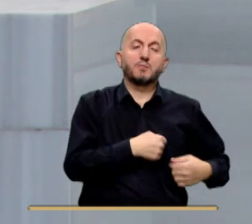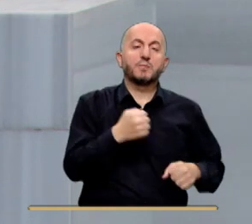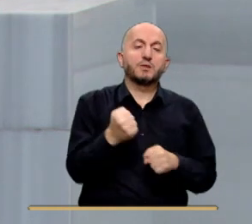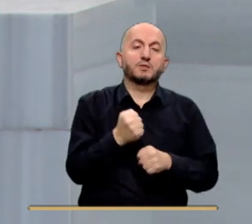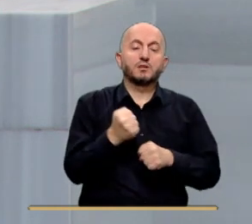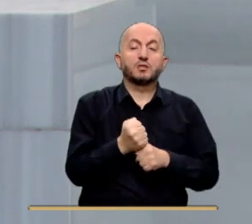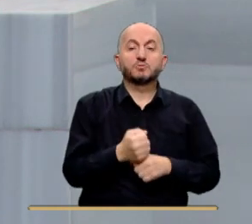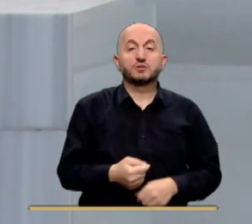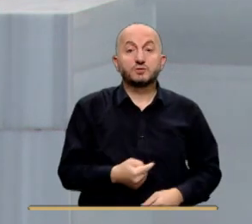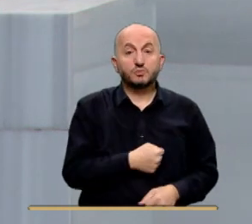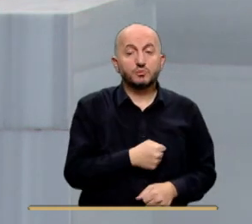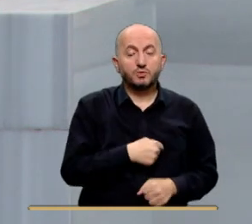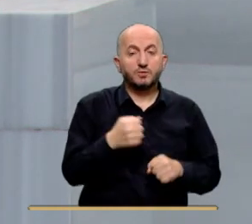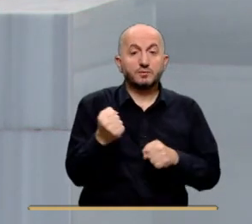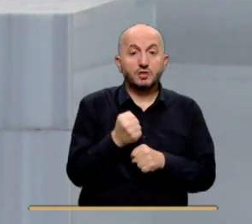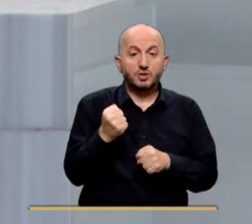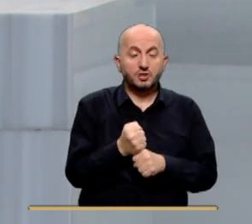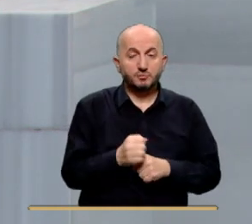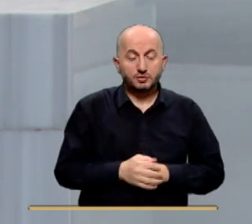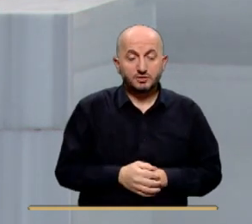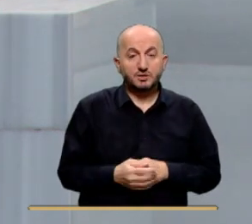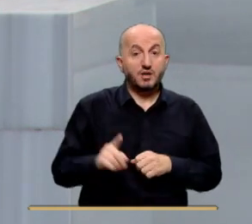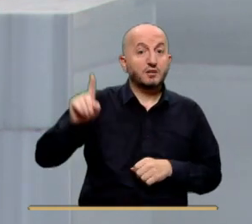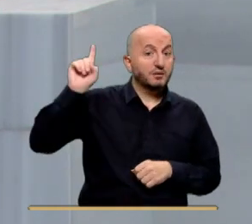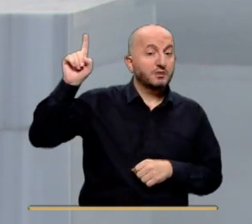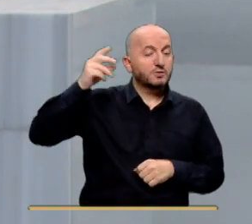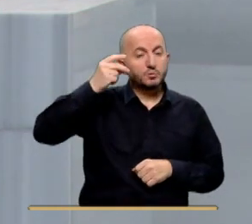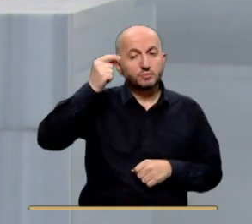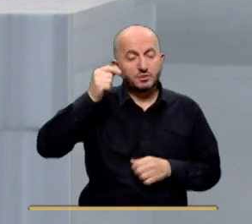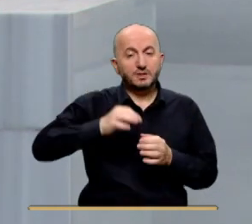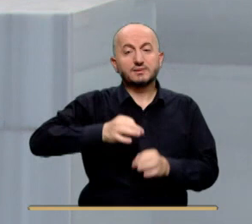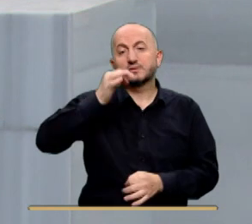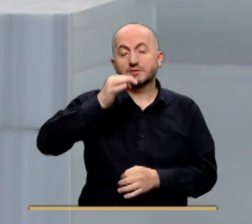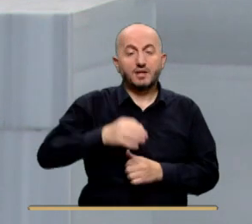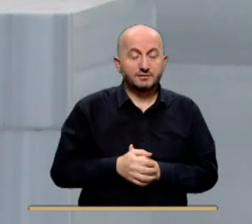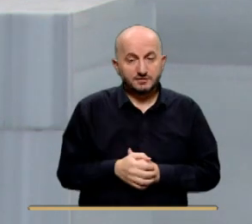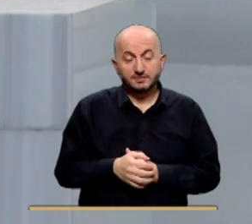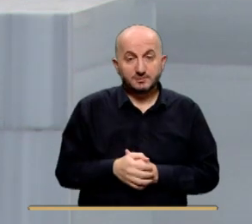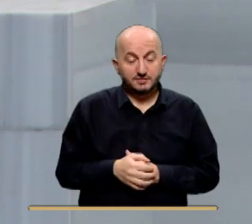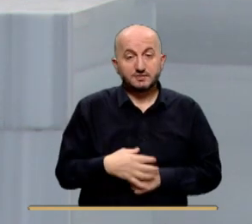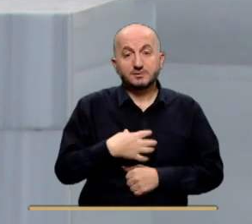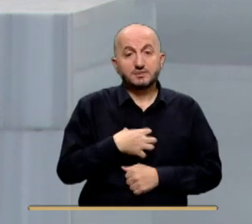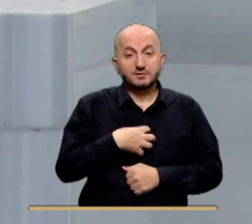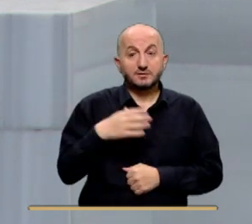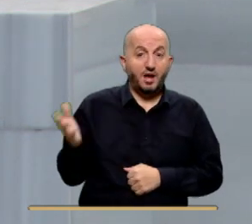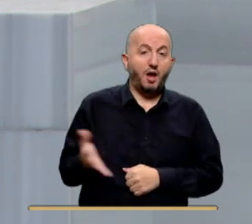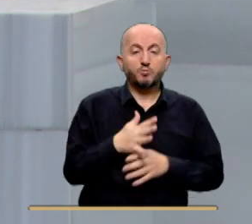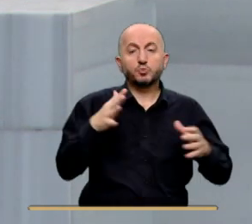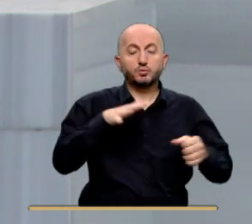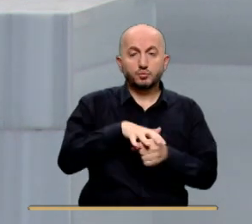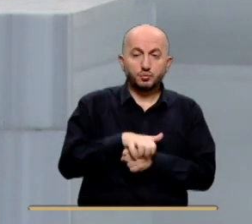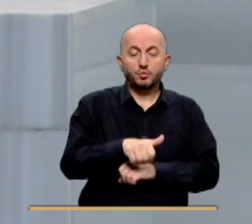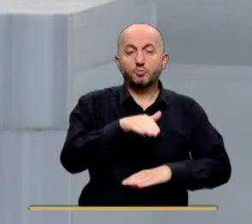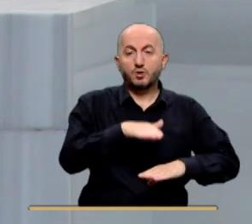katılaşmıştır, gönülleri taşlaşmıştır. Yaratıcılarını unutan insan kendisine en büyük zulmü